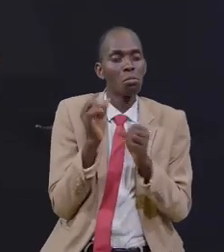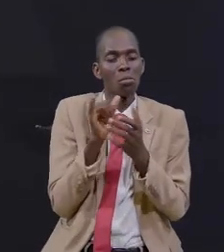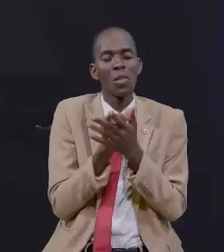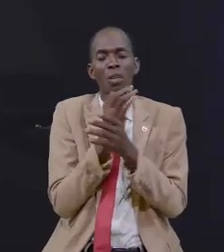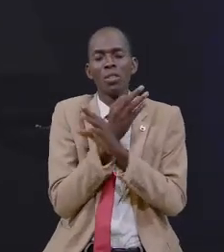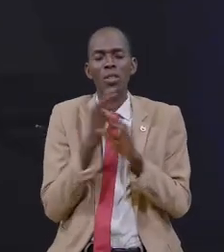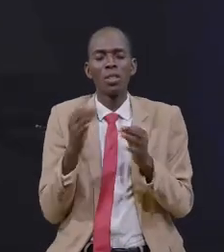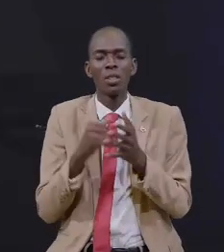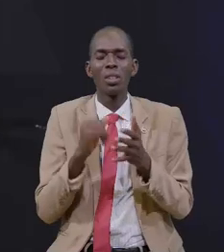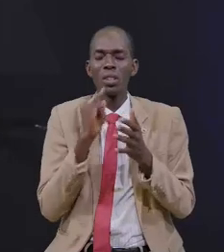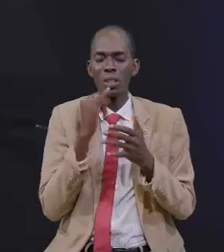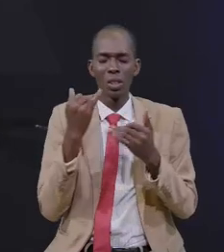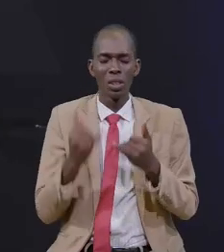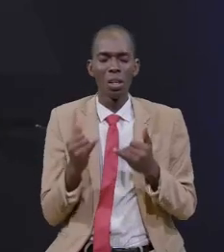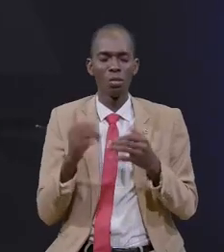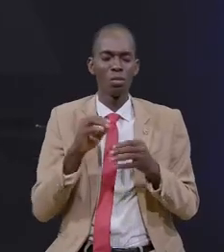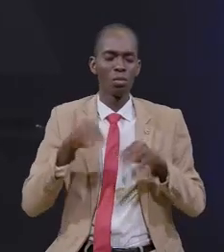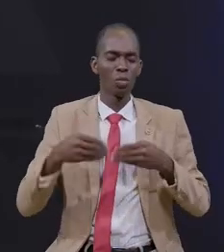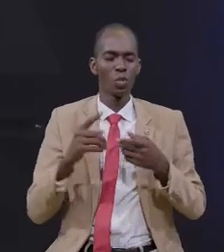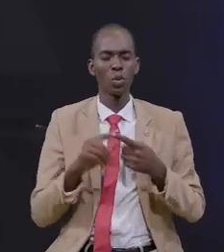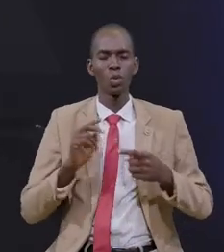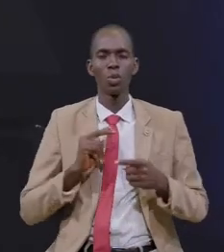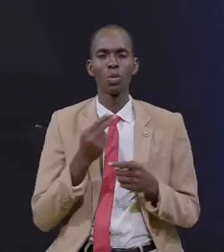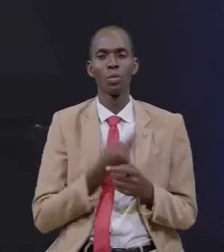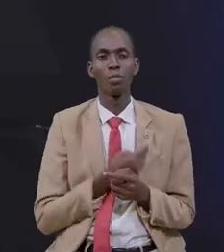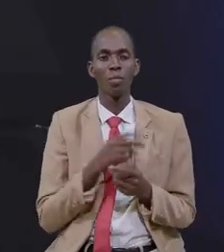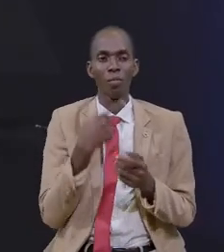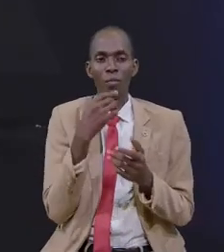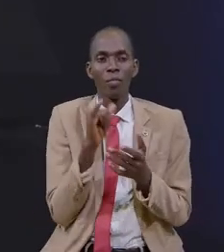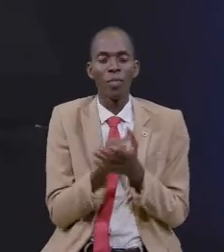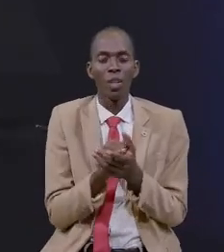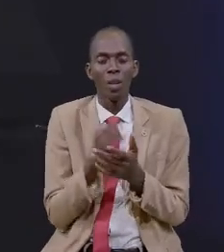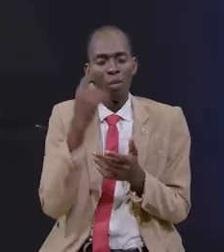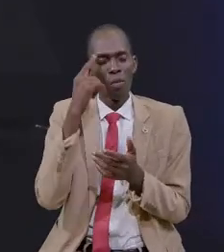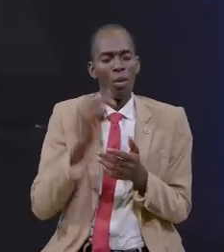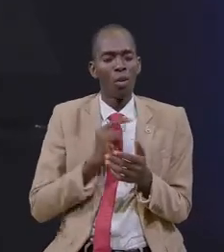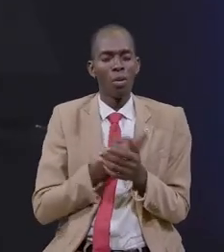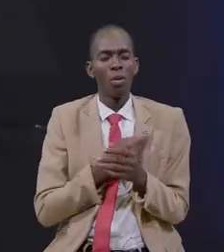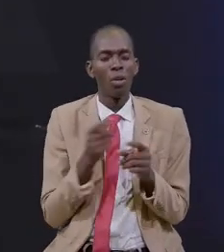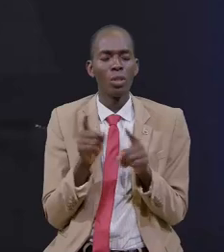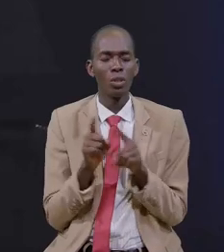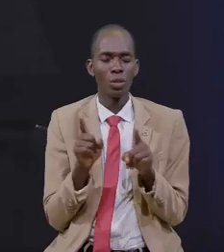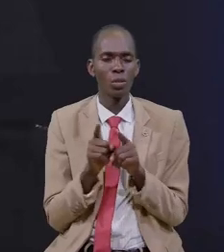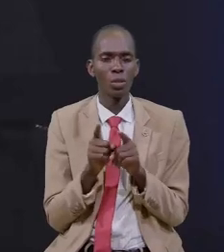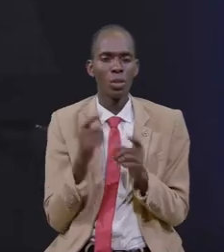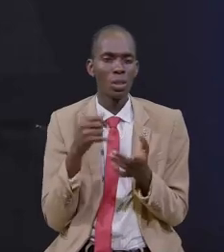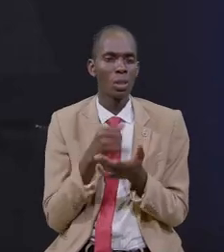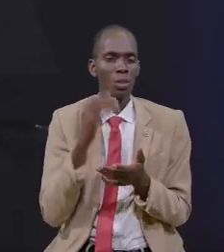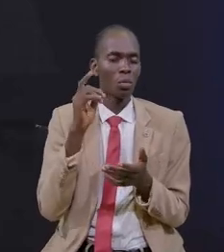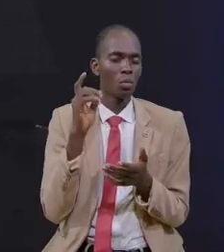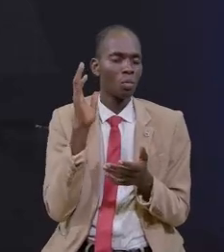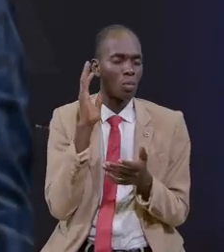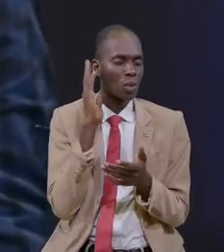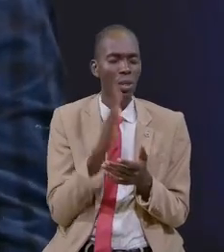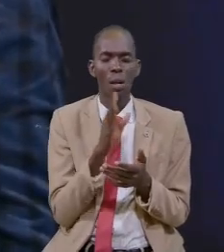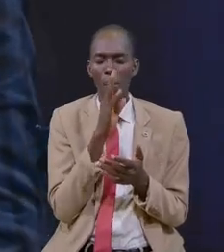liberté imputée. C'est à cause de nous, cela, c'est encore à cause de nous à qui cela sera imputé.